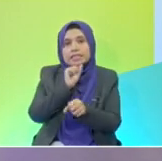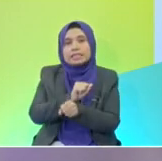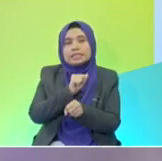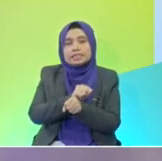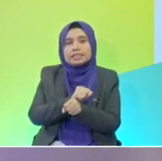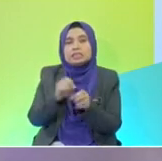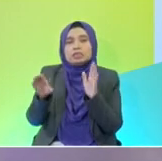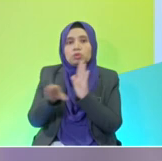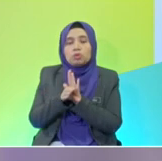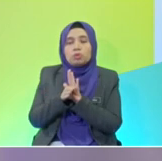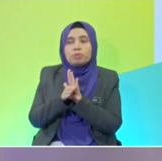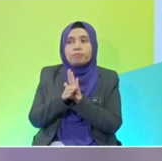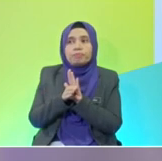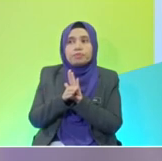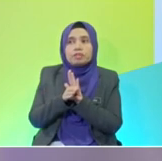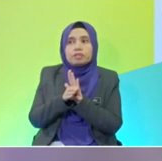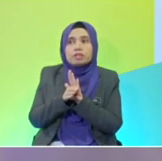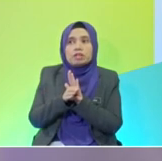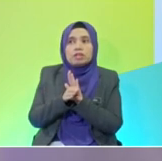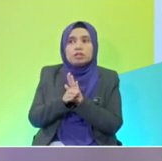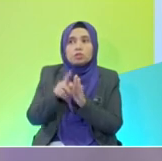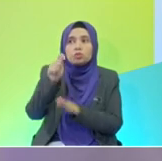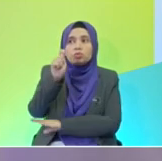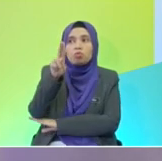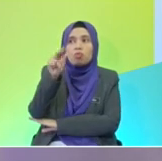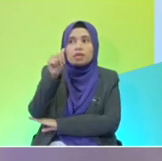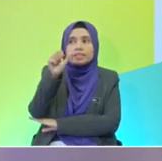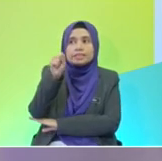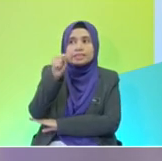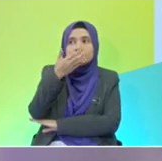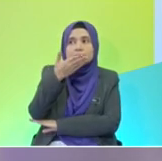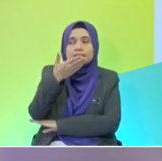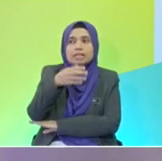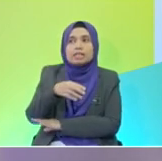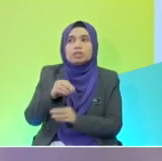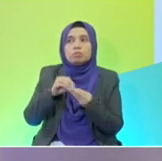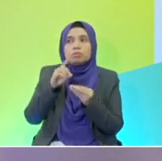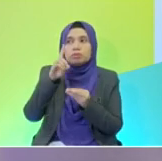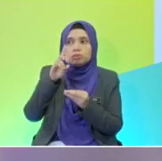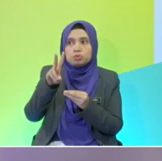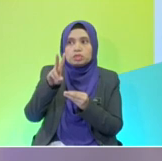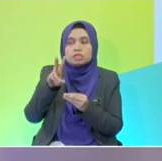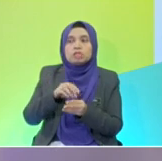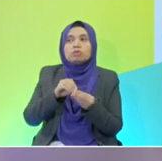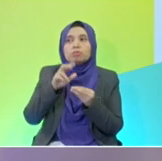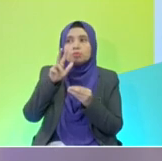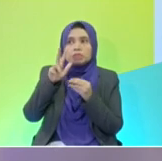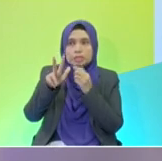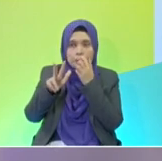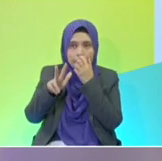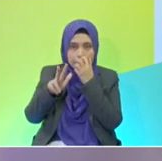contoh dekat sini perkataan twice Oke kadang-kadang Adipura Maafkan saya ada mudik kata